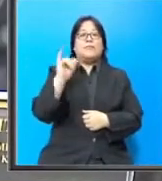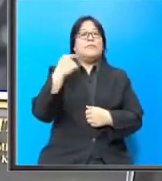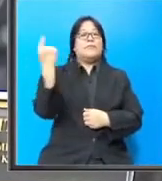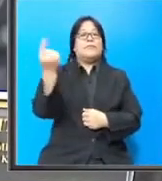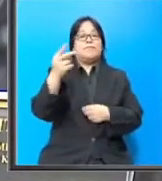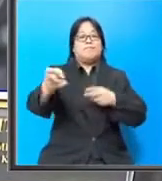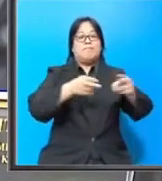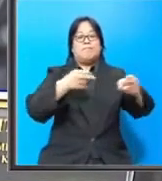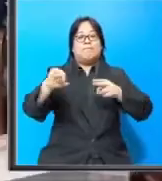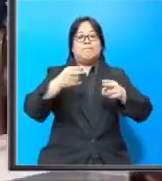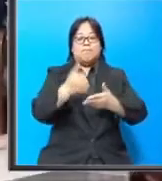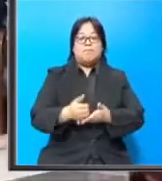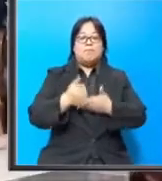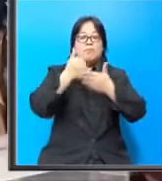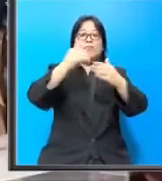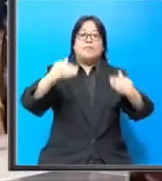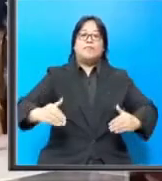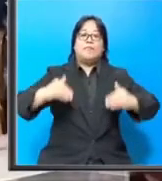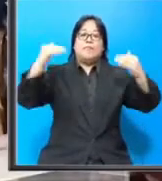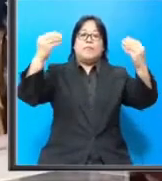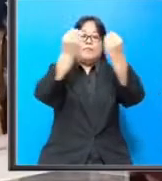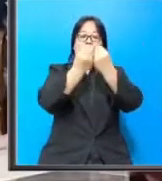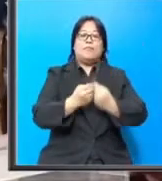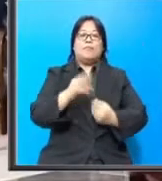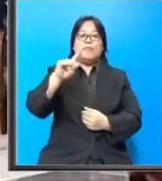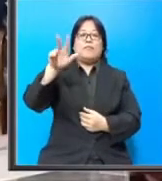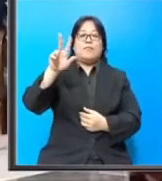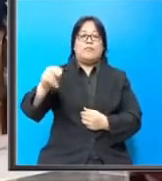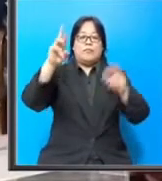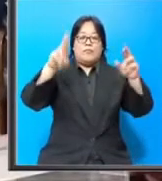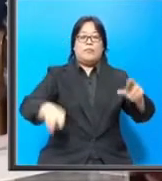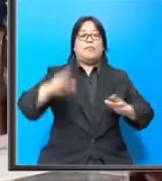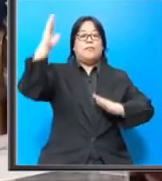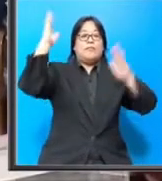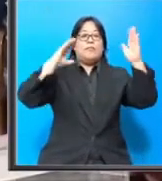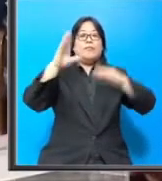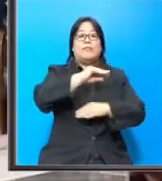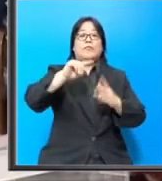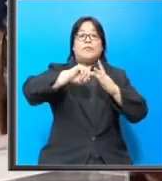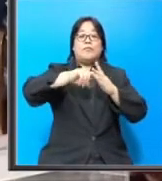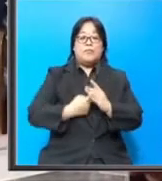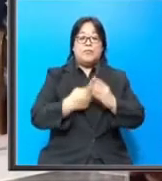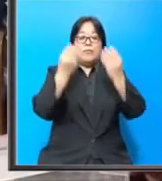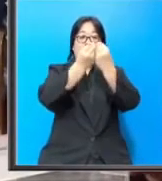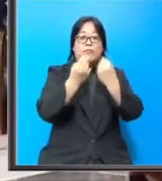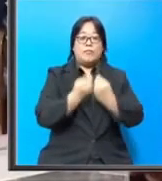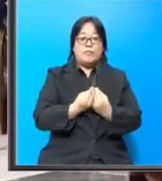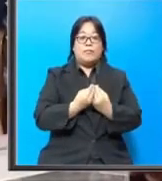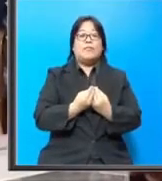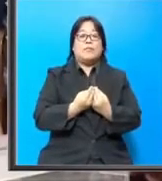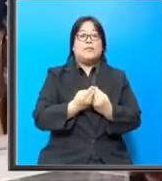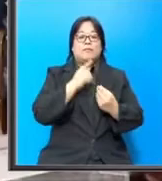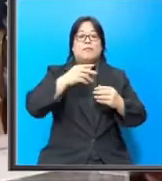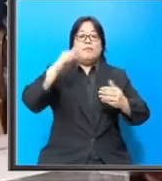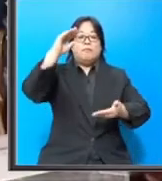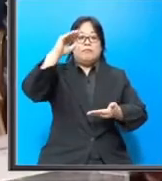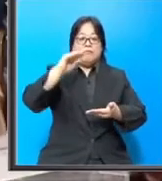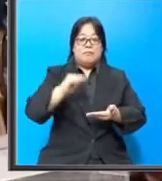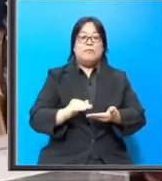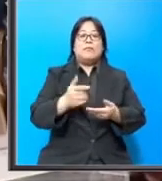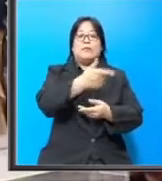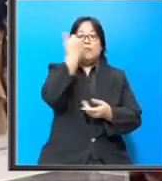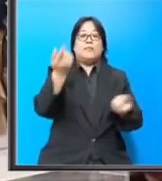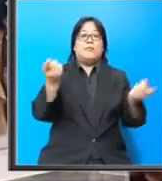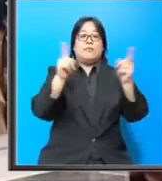juga sentiasa berusaha untuk membantu meningkatkan kadar kesuburan rakyat di Malaysia dan dari puncak kadar jumlah kesuburannya semakin menurun